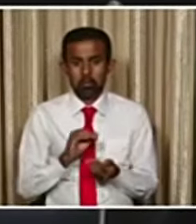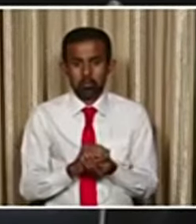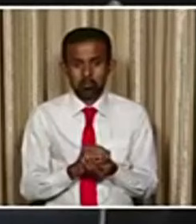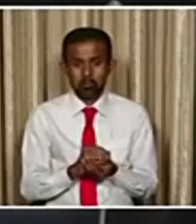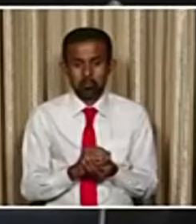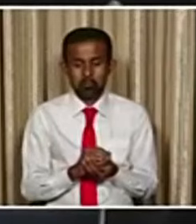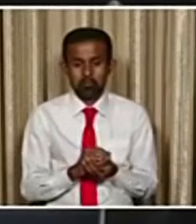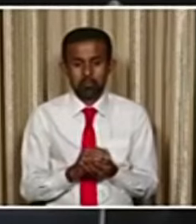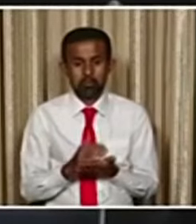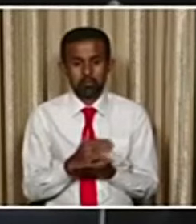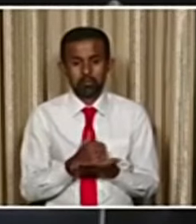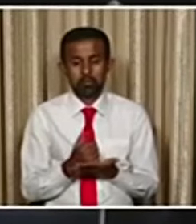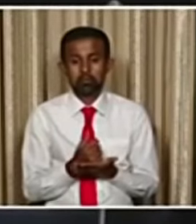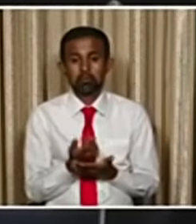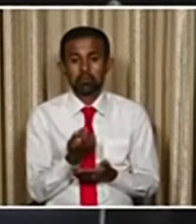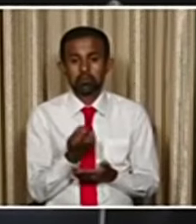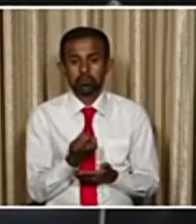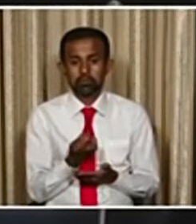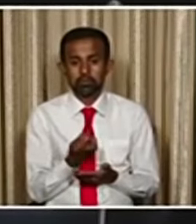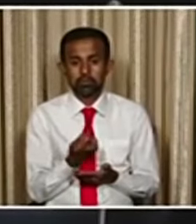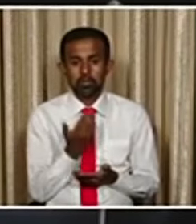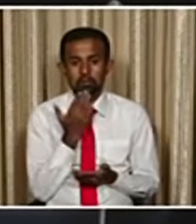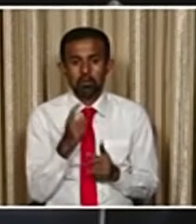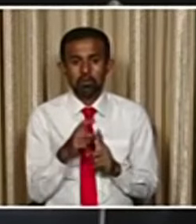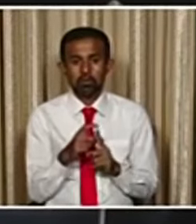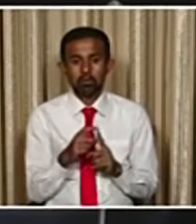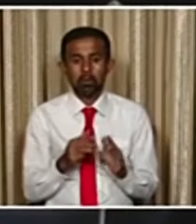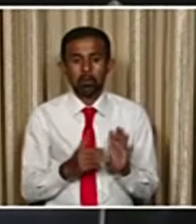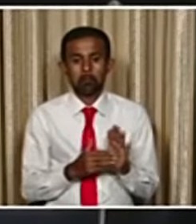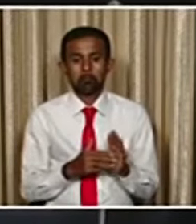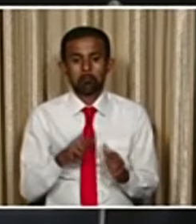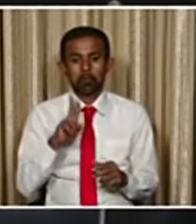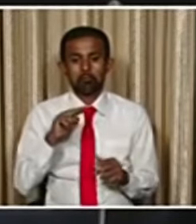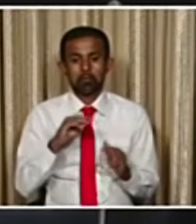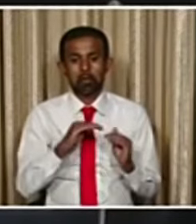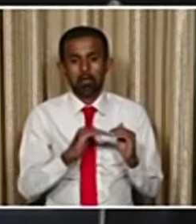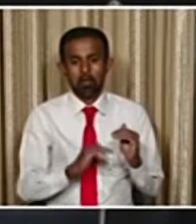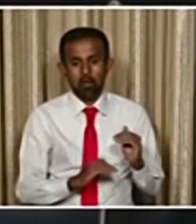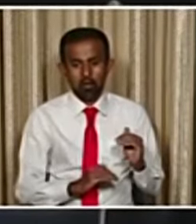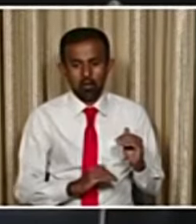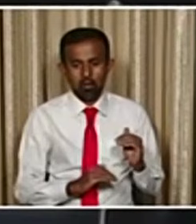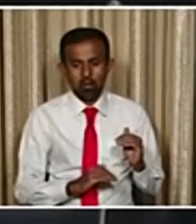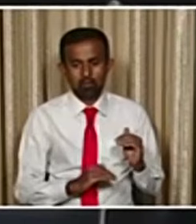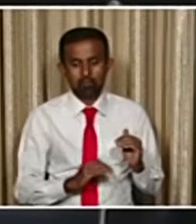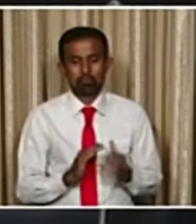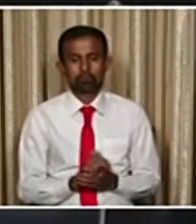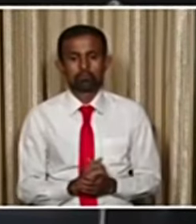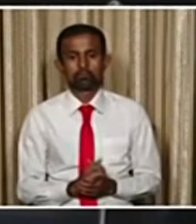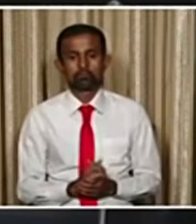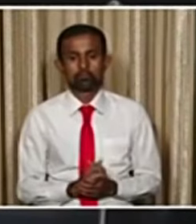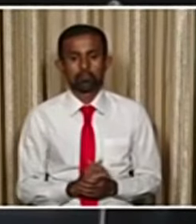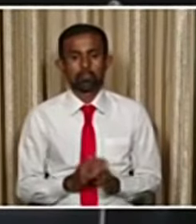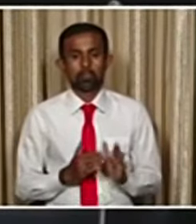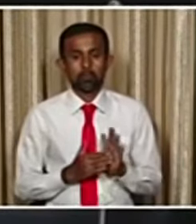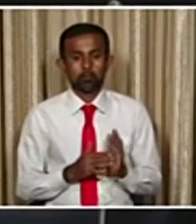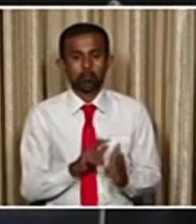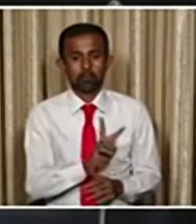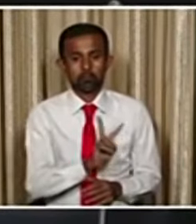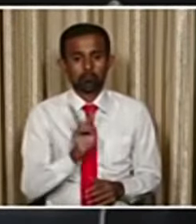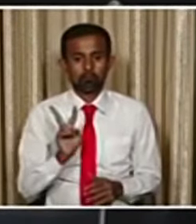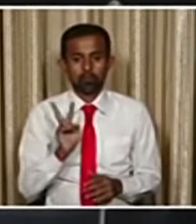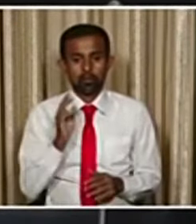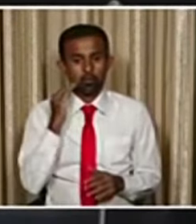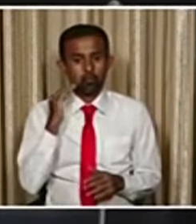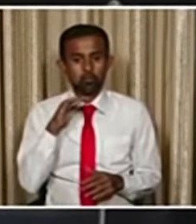භාණ්ඩාගාරයේ සම්පූර්ණ රිසර්ව් එක ඇමරිකානු ඩොලර් මිලියන 20කට බහැලා තිබුණා. ඒ කියන්නේ මිලියන 22ක්